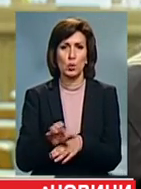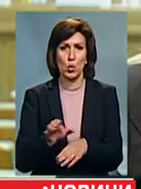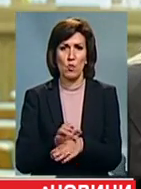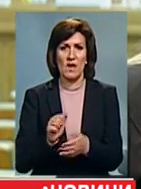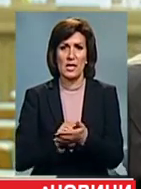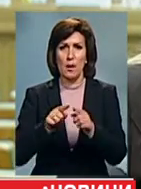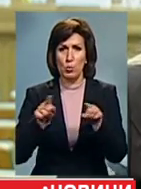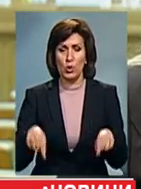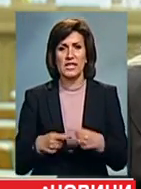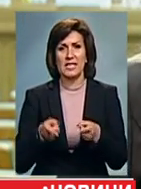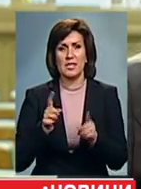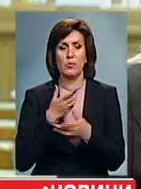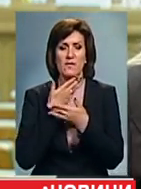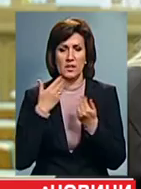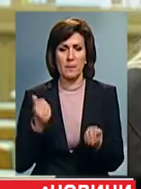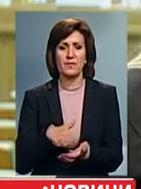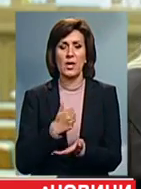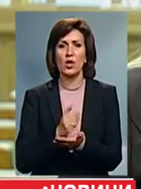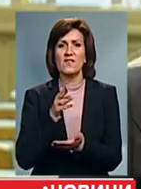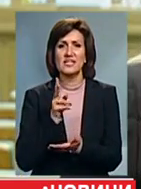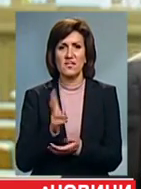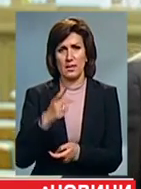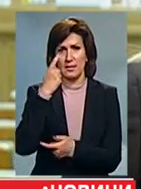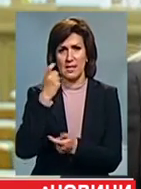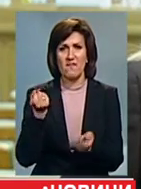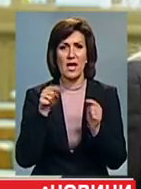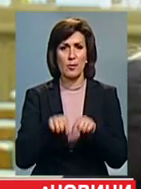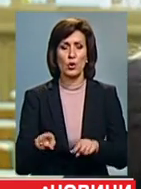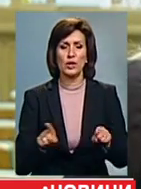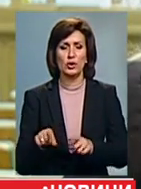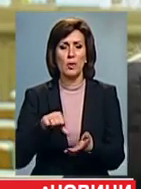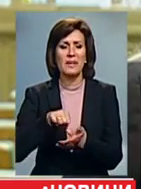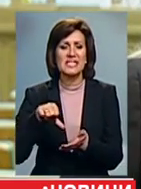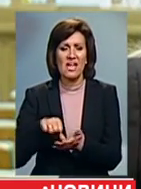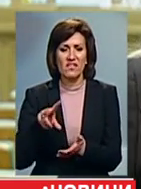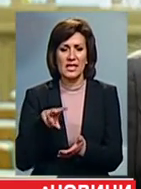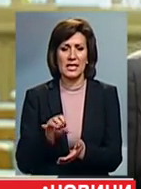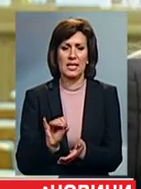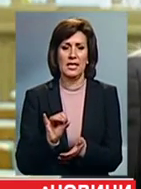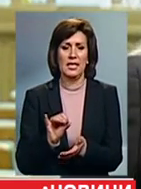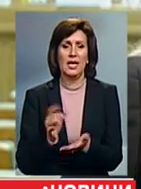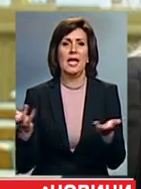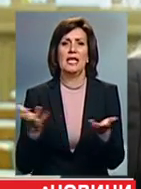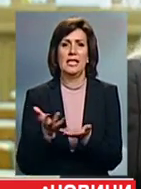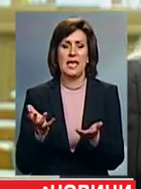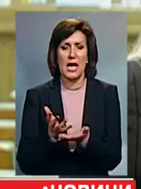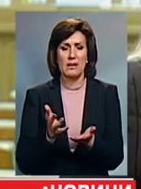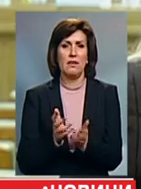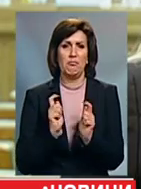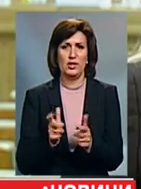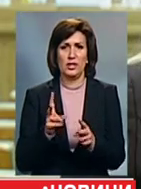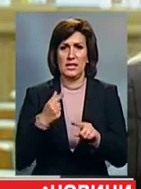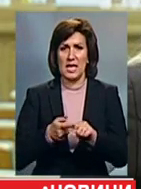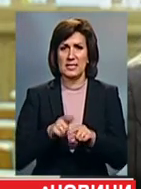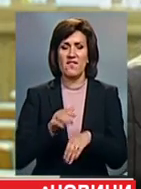друкувати бюлетені, насправді немає. Голова ЦВК заявляє про те, що представники, які пішли на це